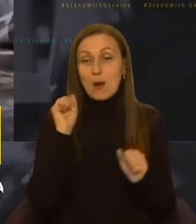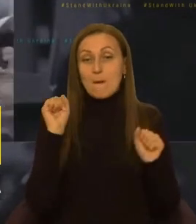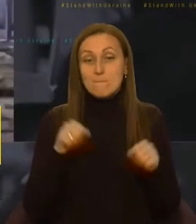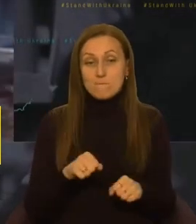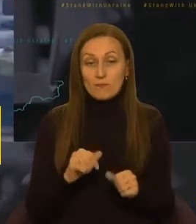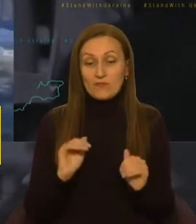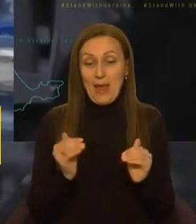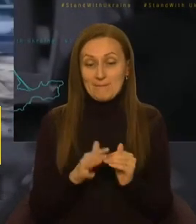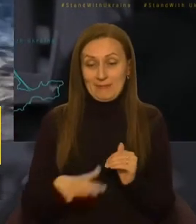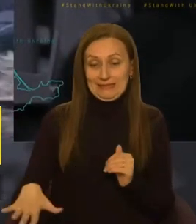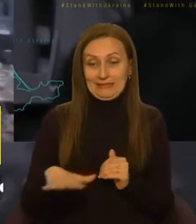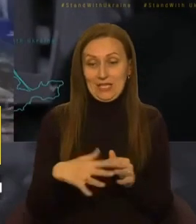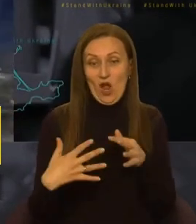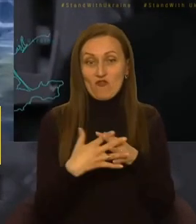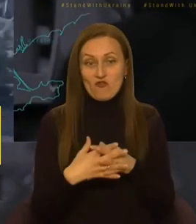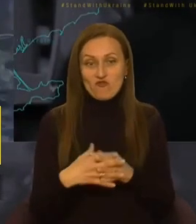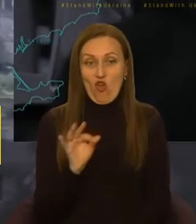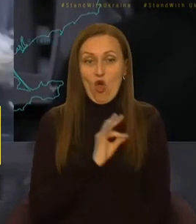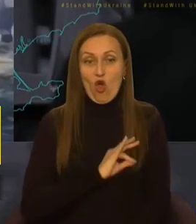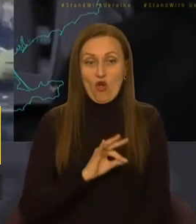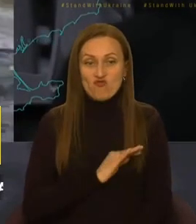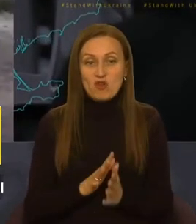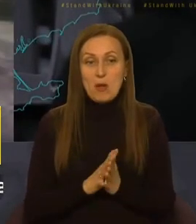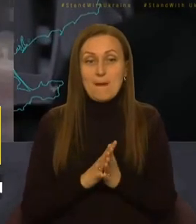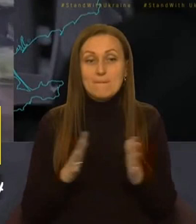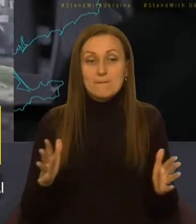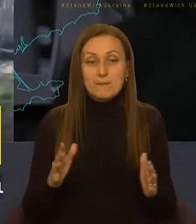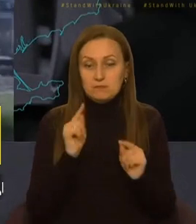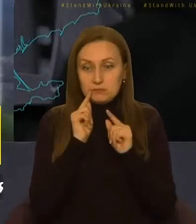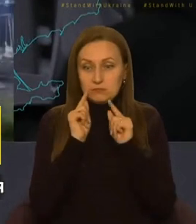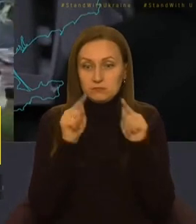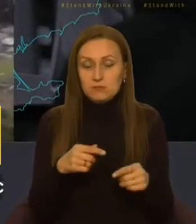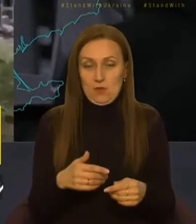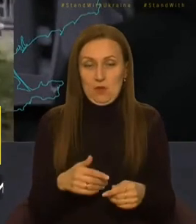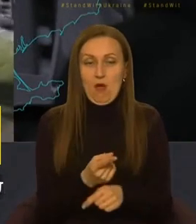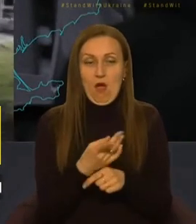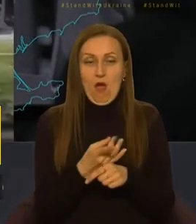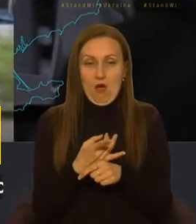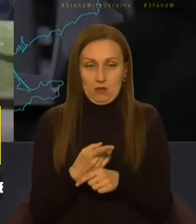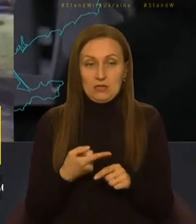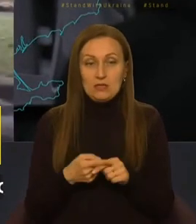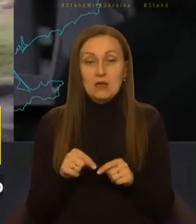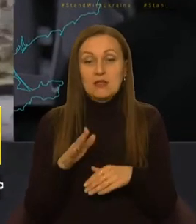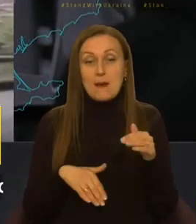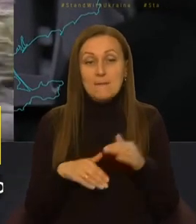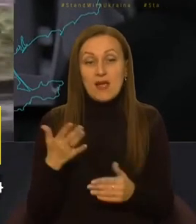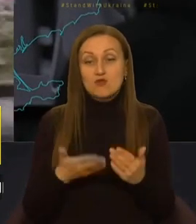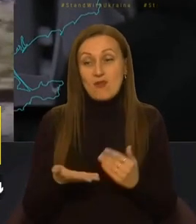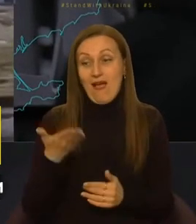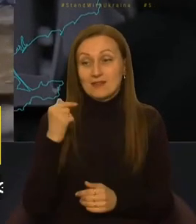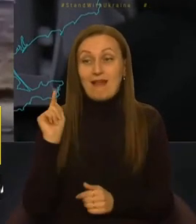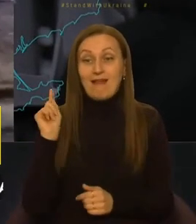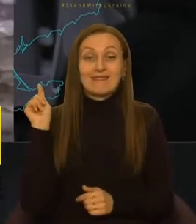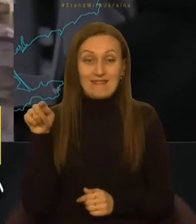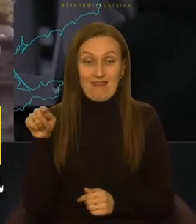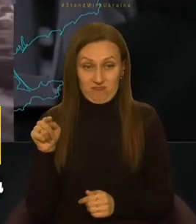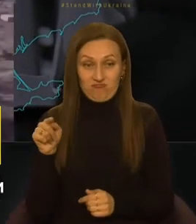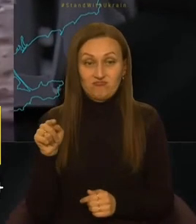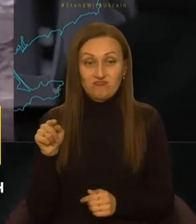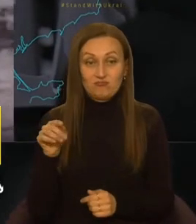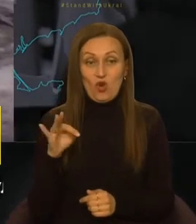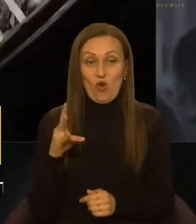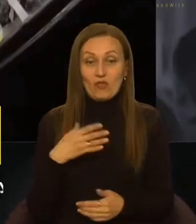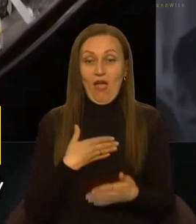на меншій ділянці фронту використовувати більша концентрація артилерійського вогню. Це значить, на практиці, якщо раніше там